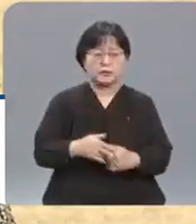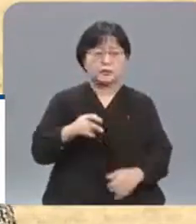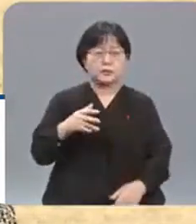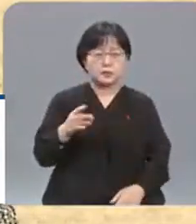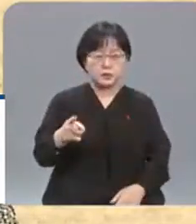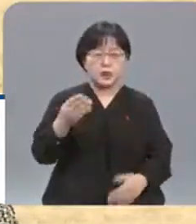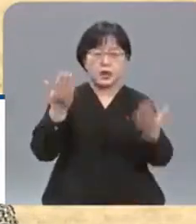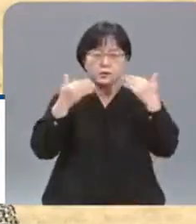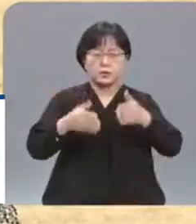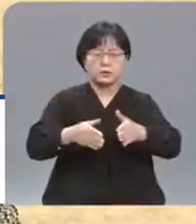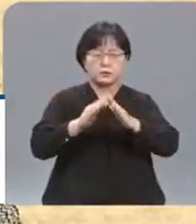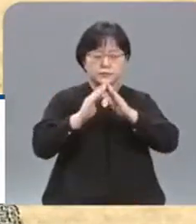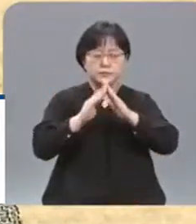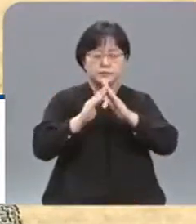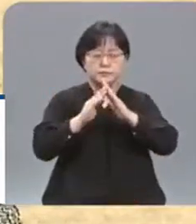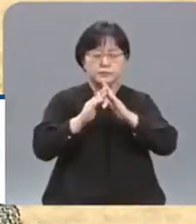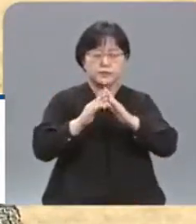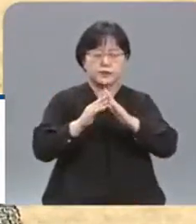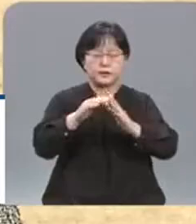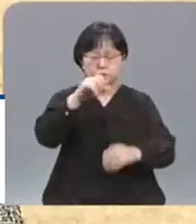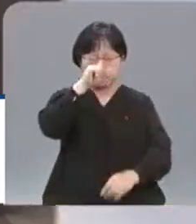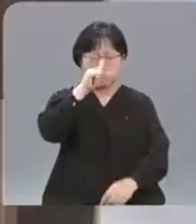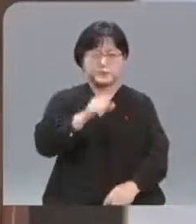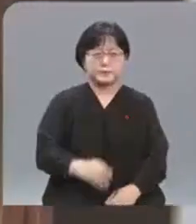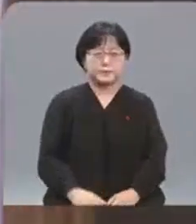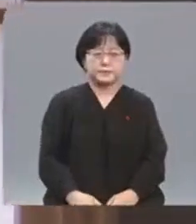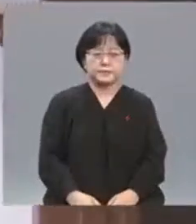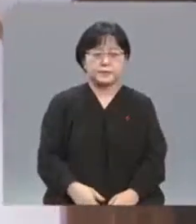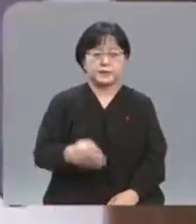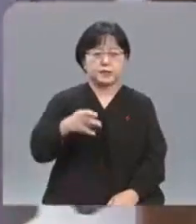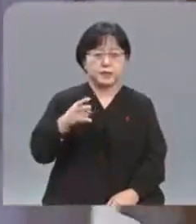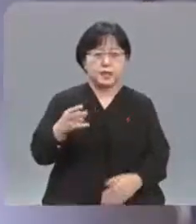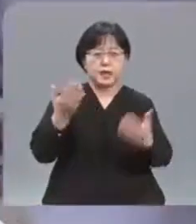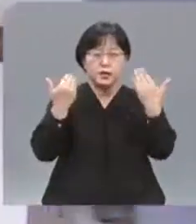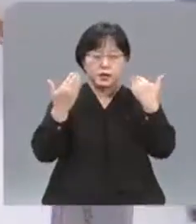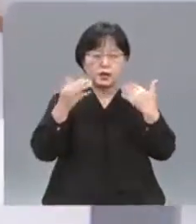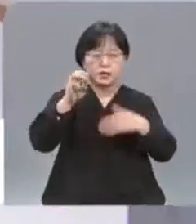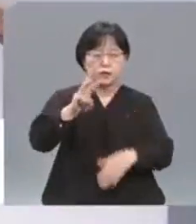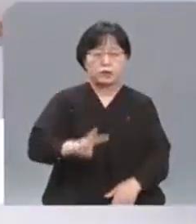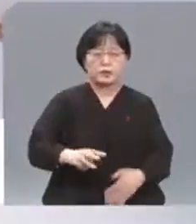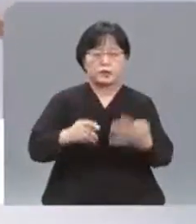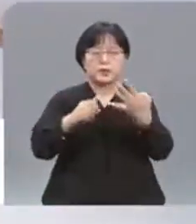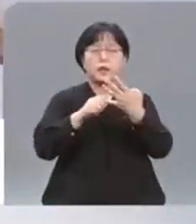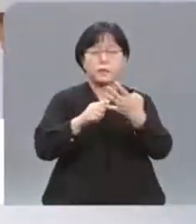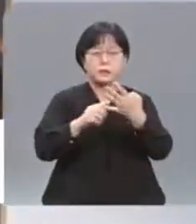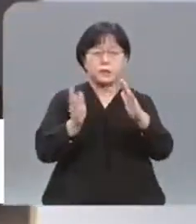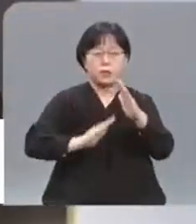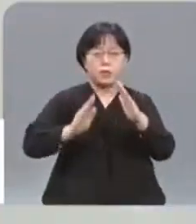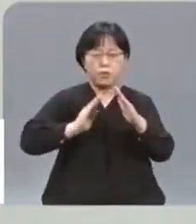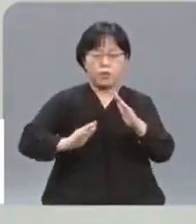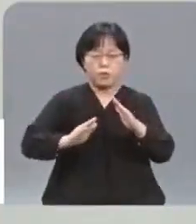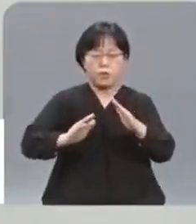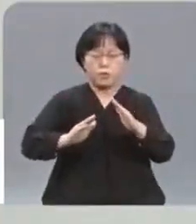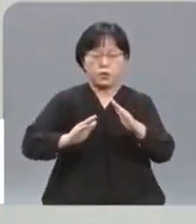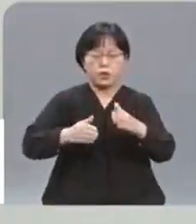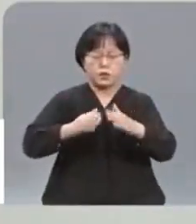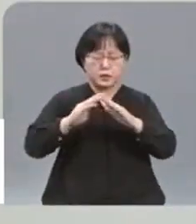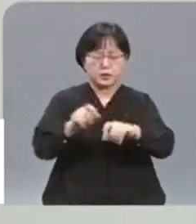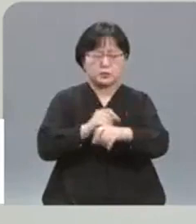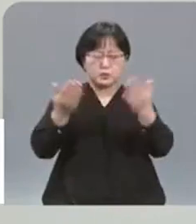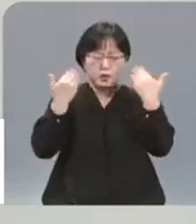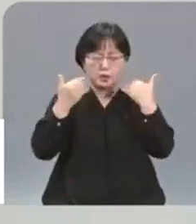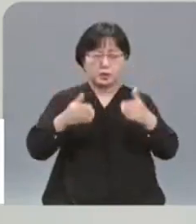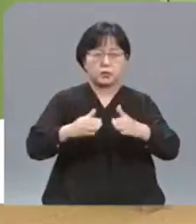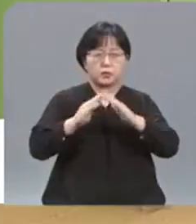그래서 선예학교가 생겨서 정말 반갑죠. 선예학교는 광주에서는 네 번째로 지어진 공립특수학교로